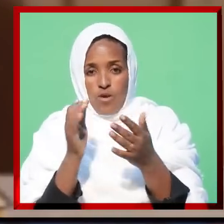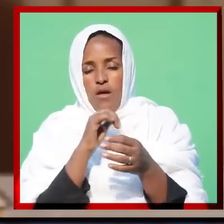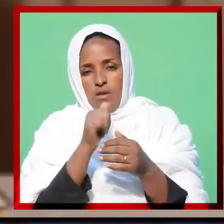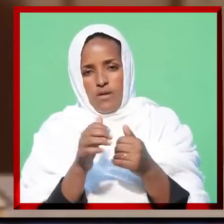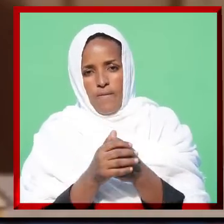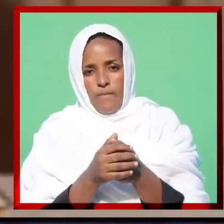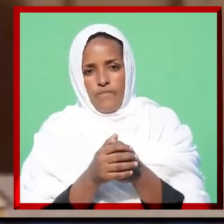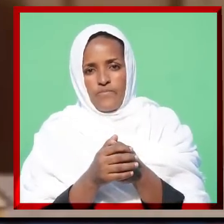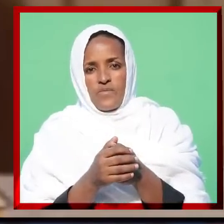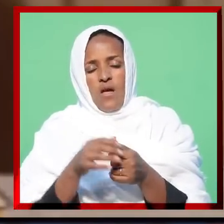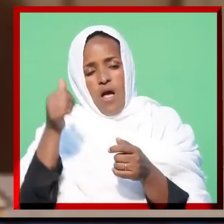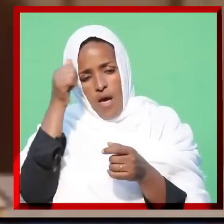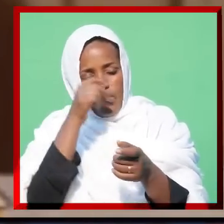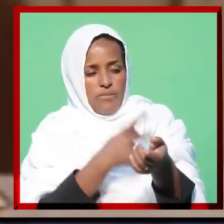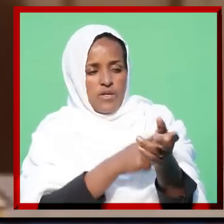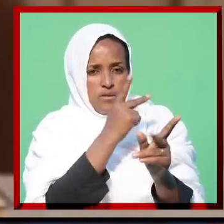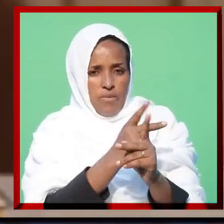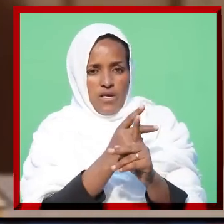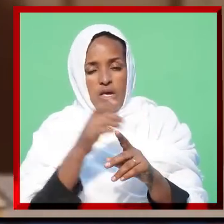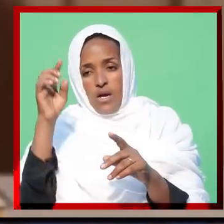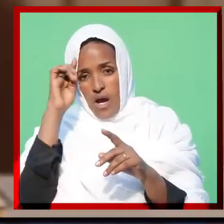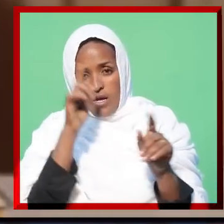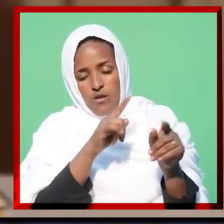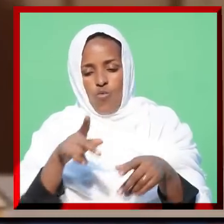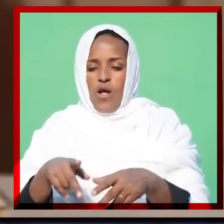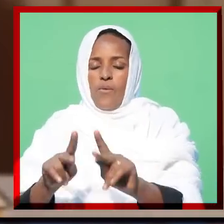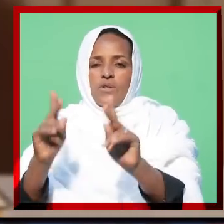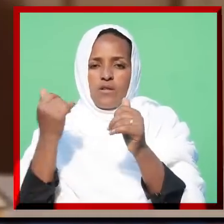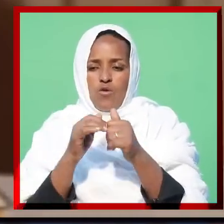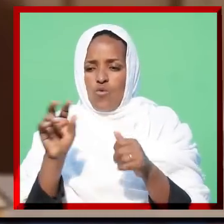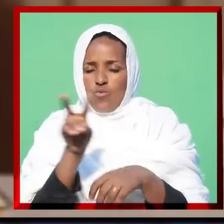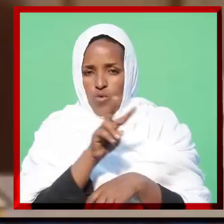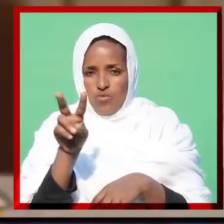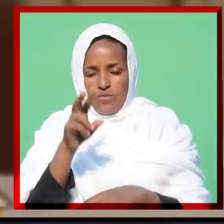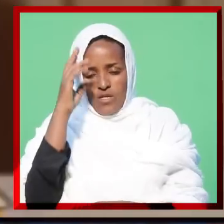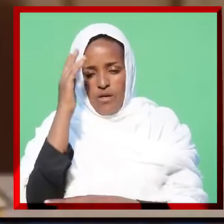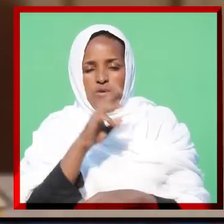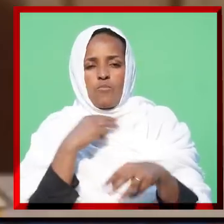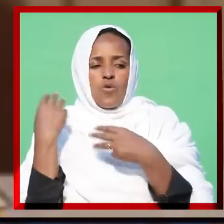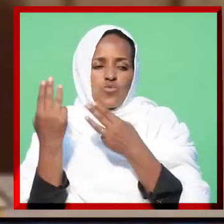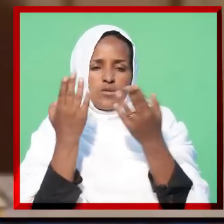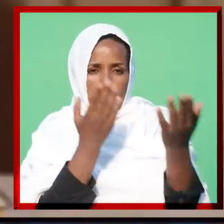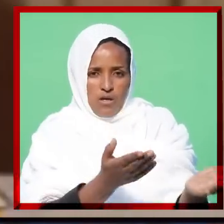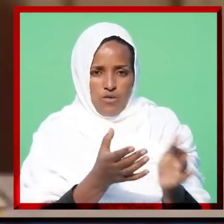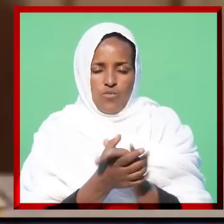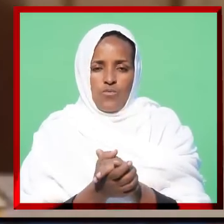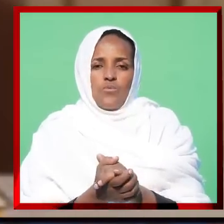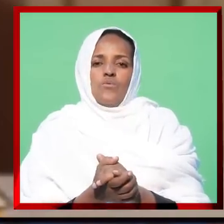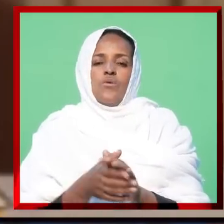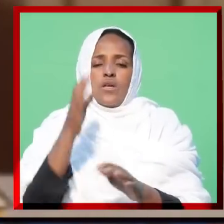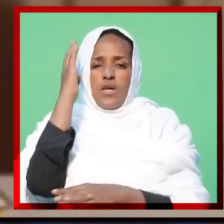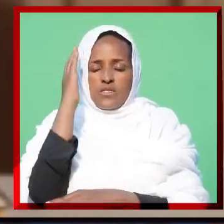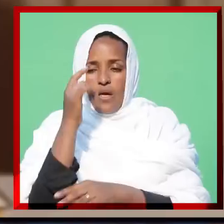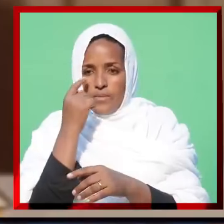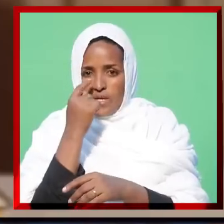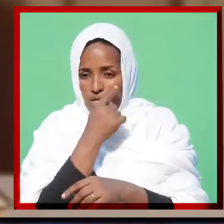አይደለም። አቤል በግ ጠባቂ ነበረ፣ ቃየል ገበሬ ነበረ። ሁለቱም ለእግዚአብሔር መስዋዕትን አቀረቡ።